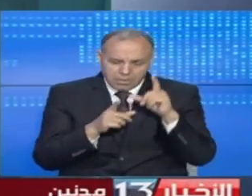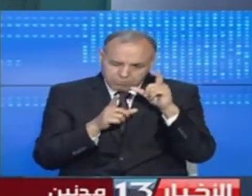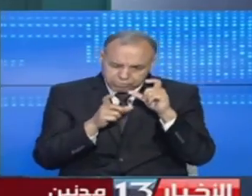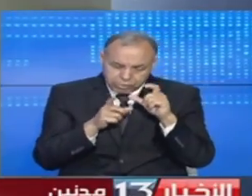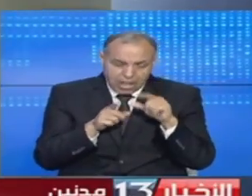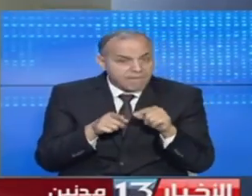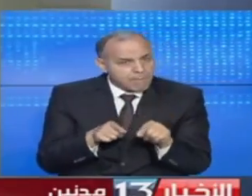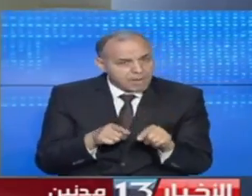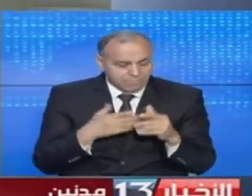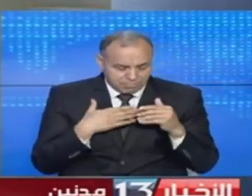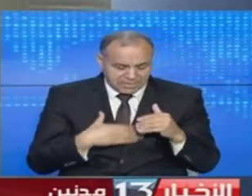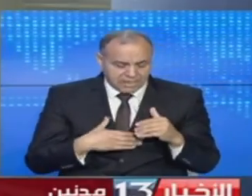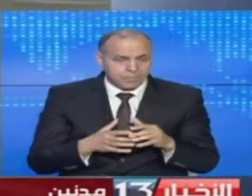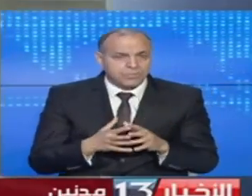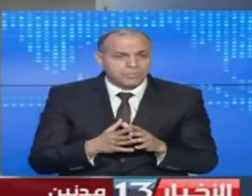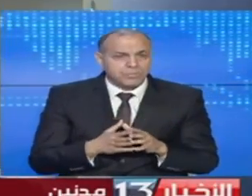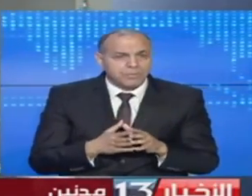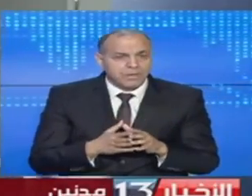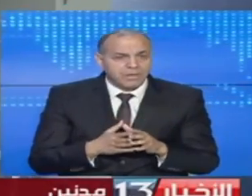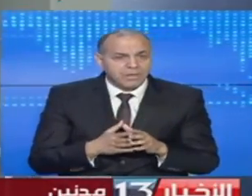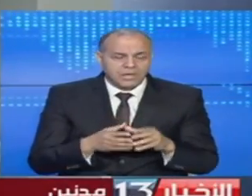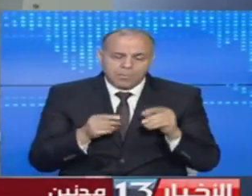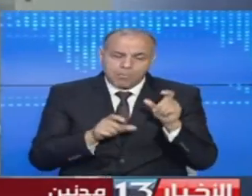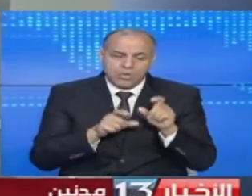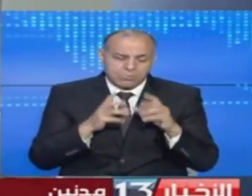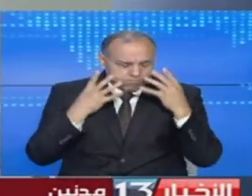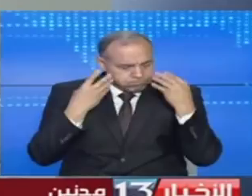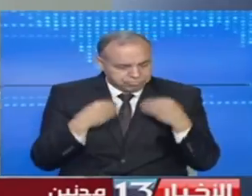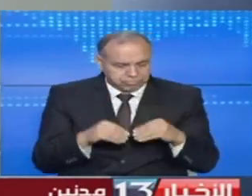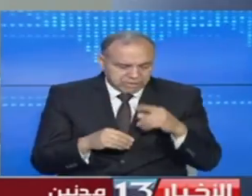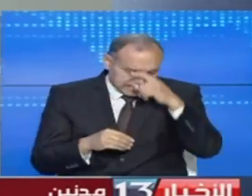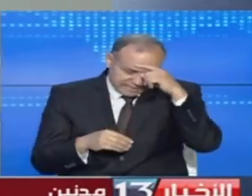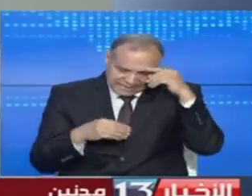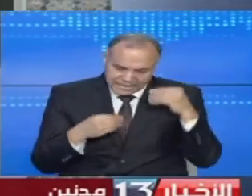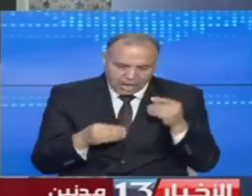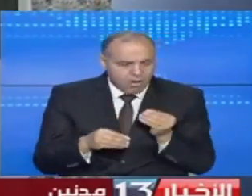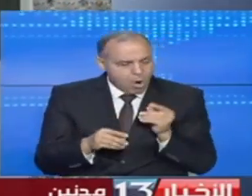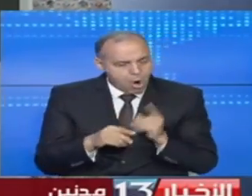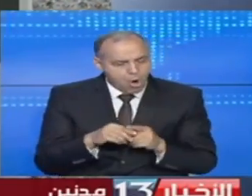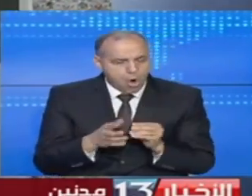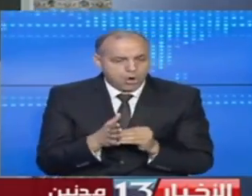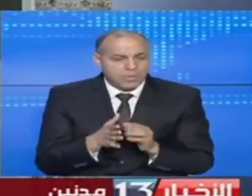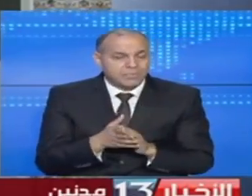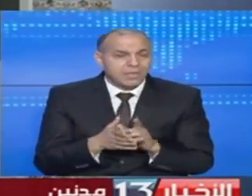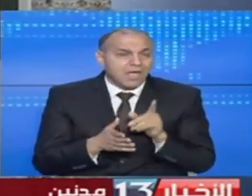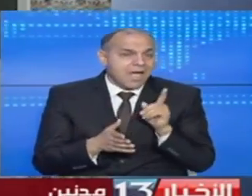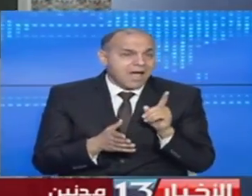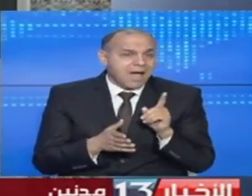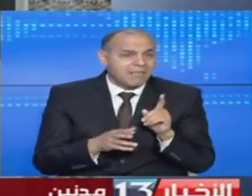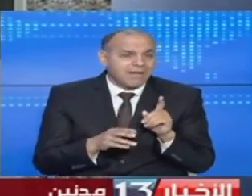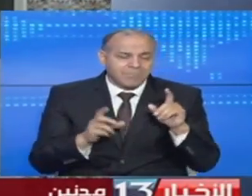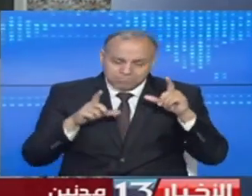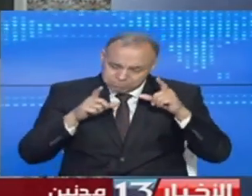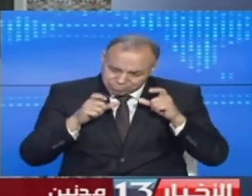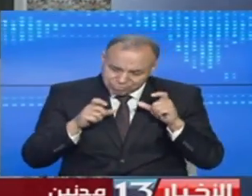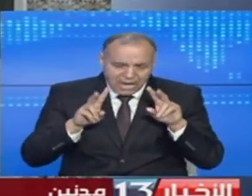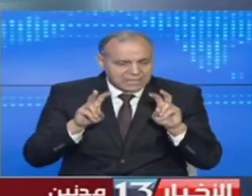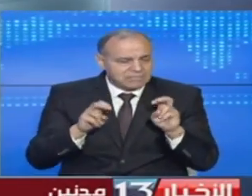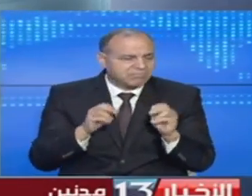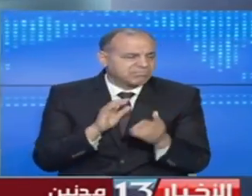المستشفى وتكبد المواطنون معاناه اضافيه جراء توقف